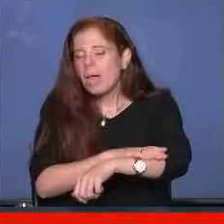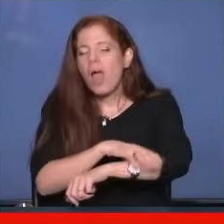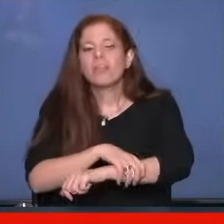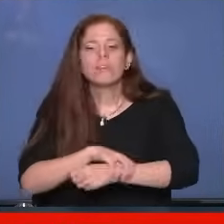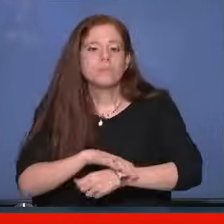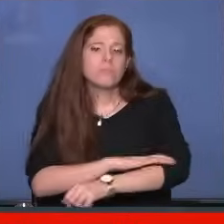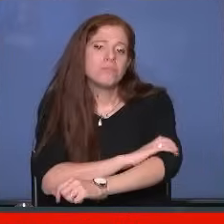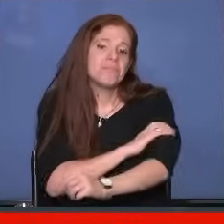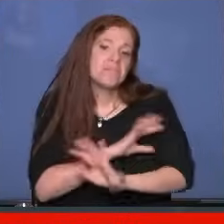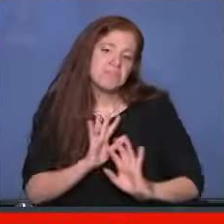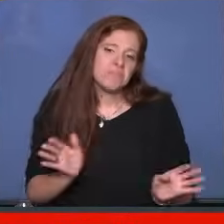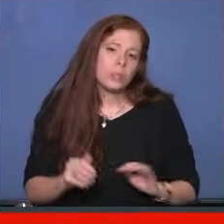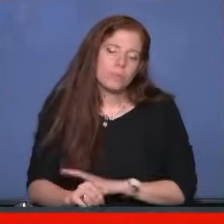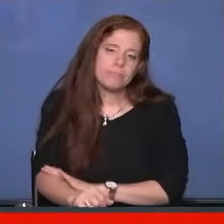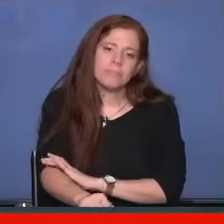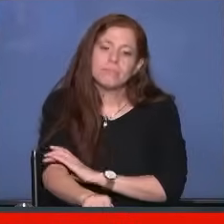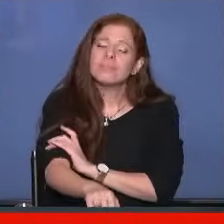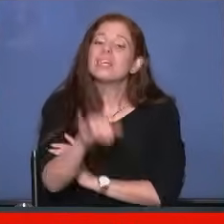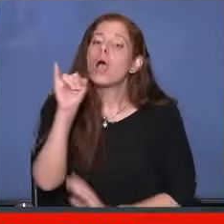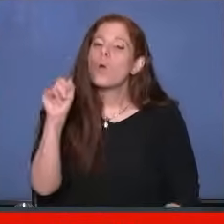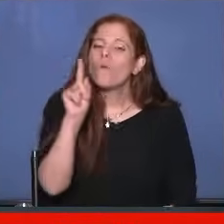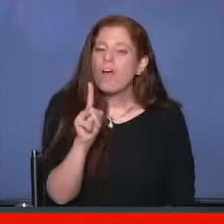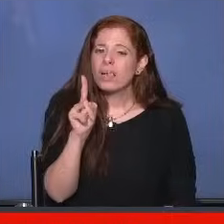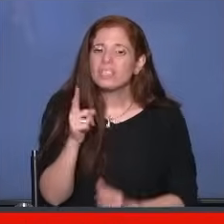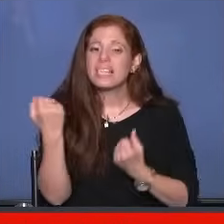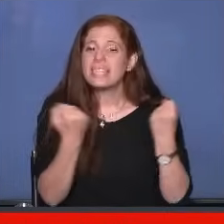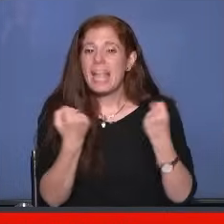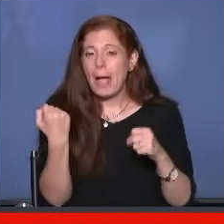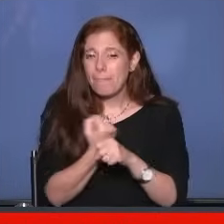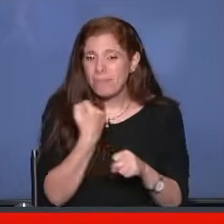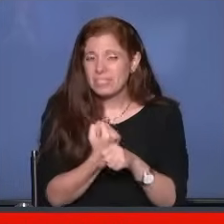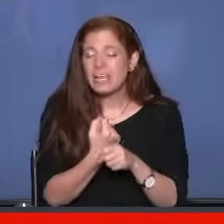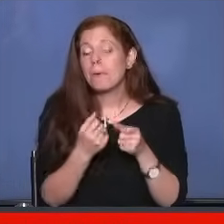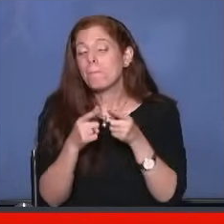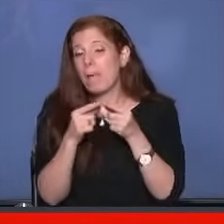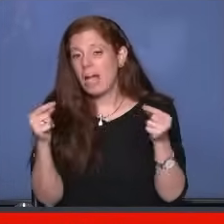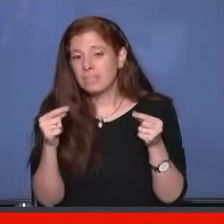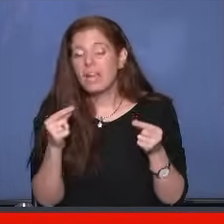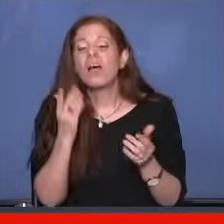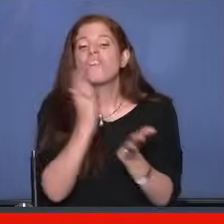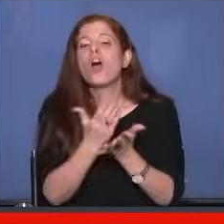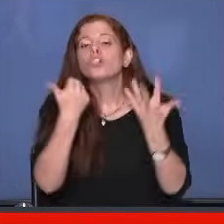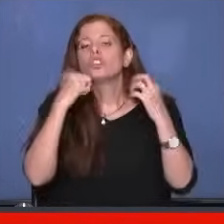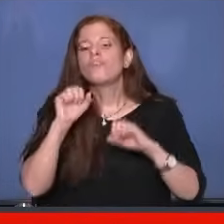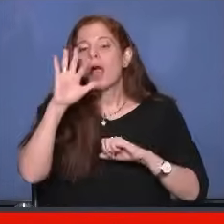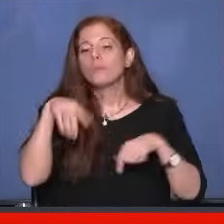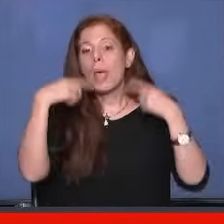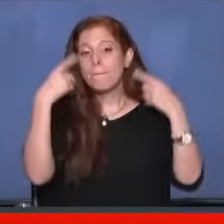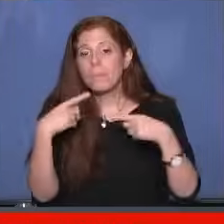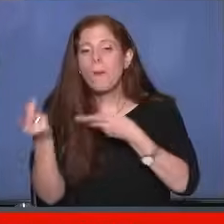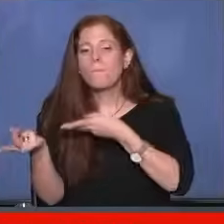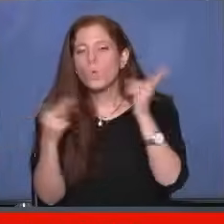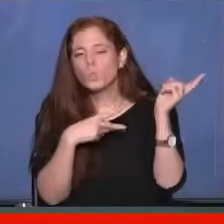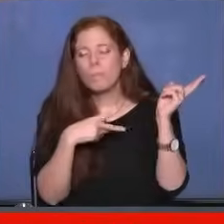זהו בגדול. יעקב וקני, נהג מבצעי באוגדת עזה, מאושפז כבר 65 ימים במרכז הרפואי